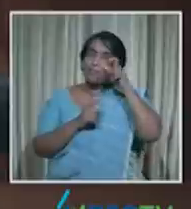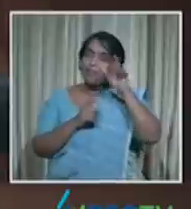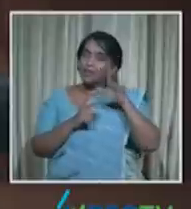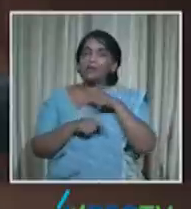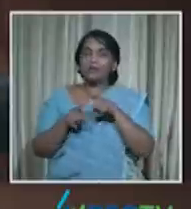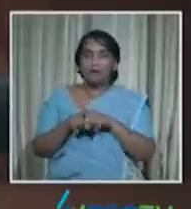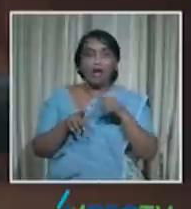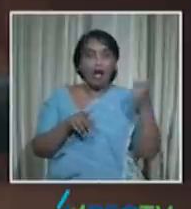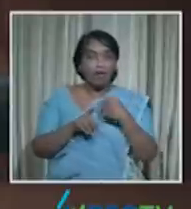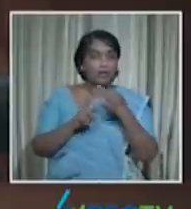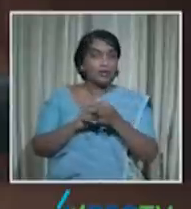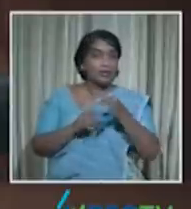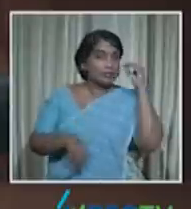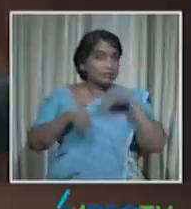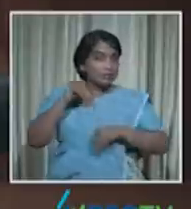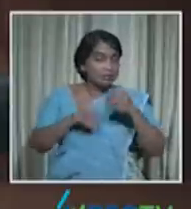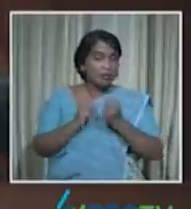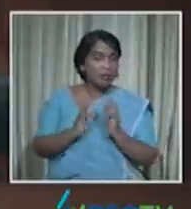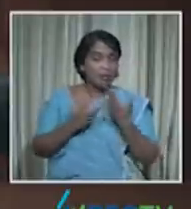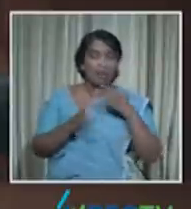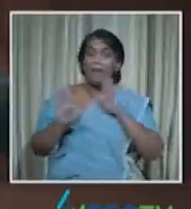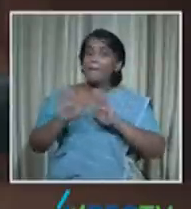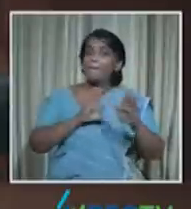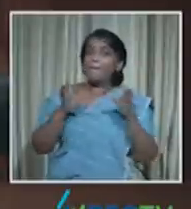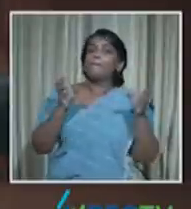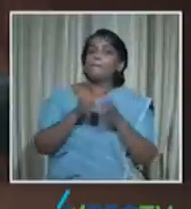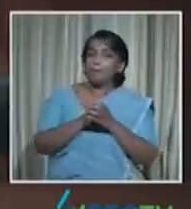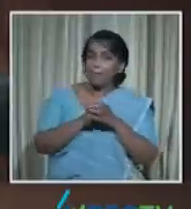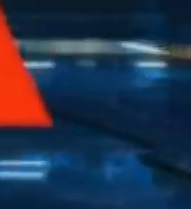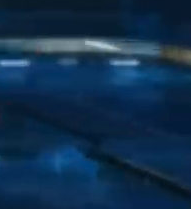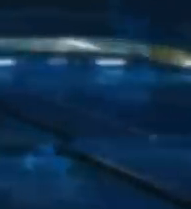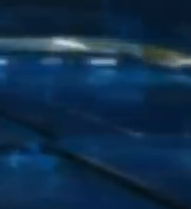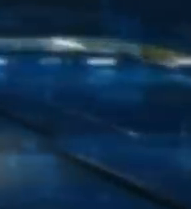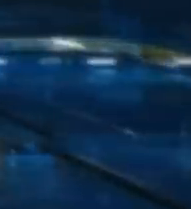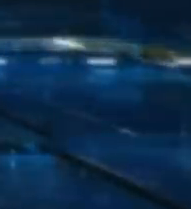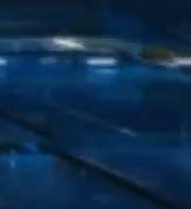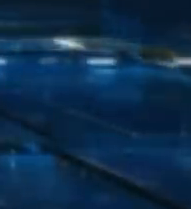වන්නේ නව ජනවරම කඩා ගොඩනගා ගන්නාද නව පාලනයක් සහ පාලකකින් විතරයි